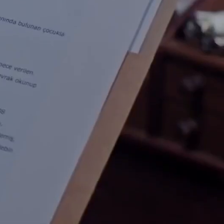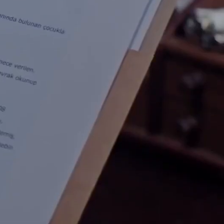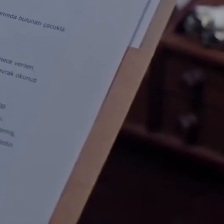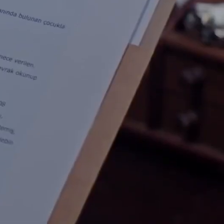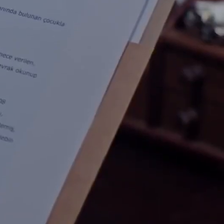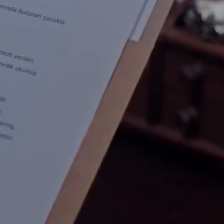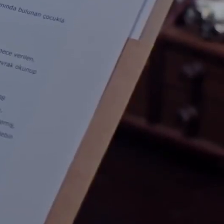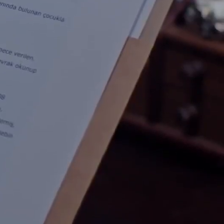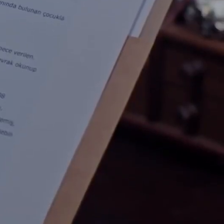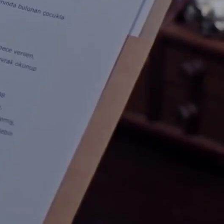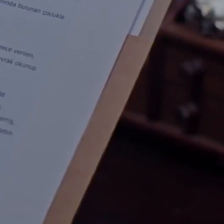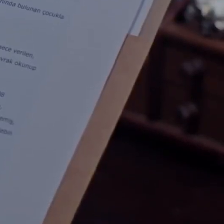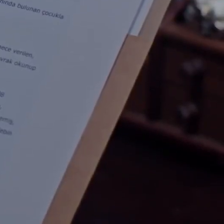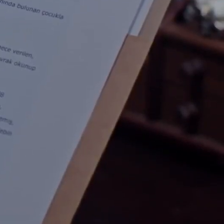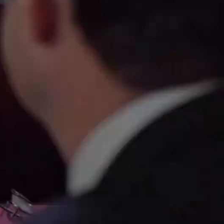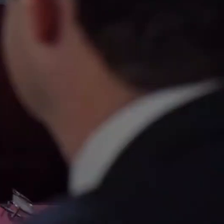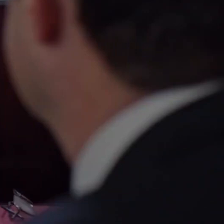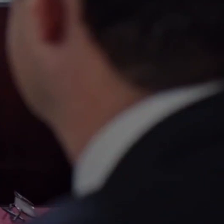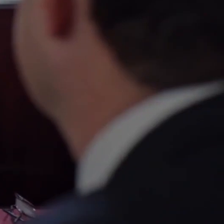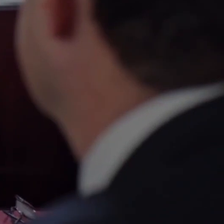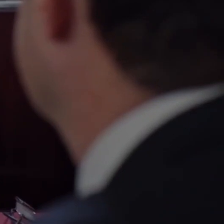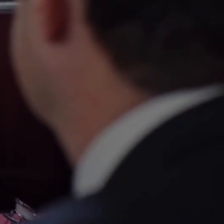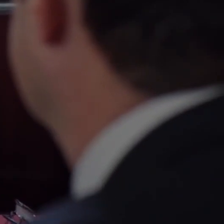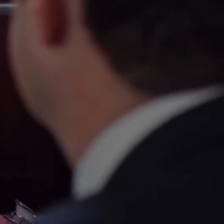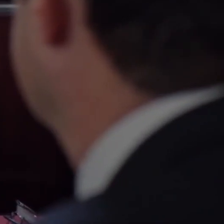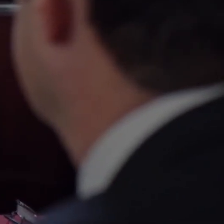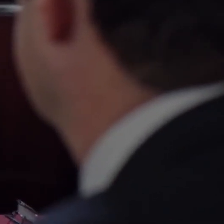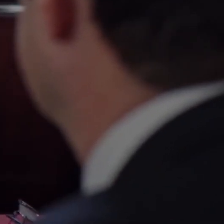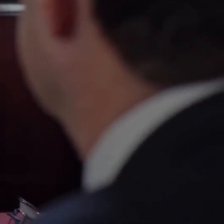manzarası resmedilmiş. Dosyadaki yazıları okuyor Erol.